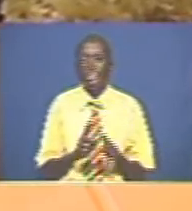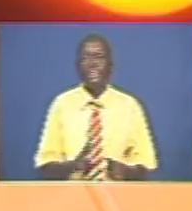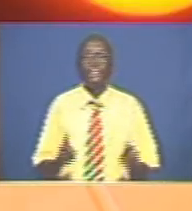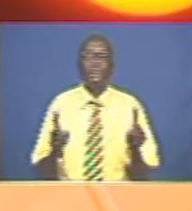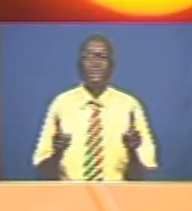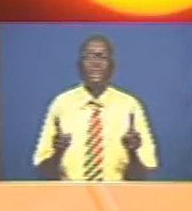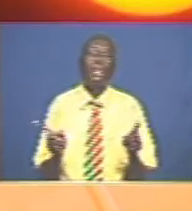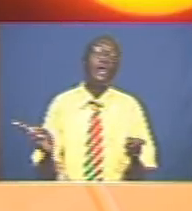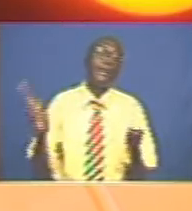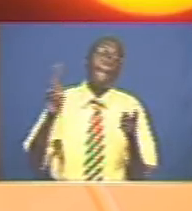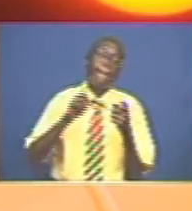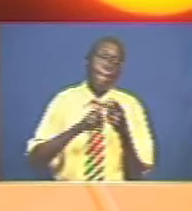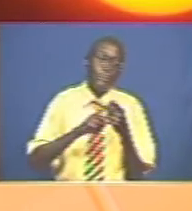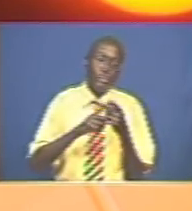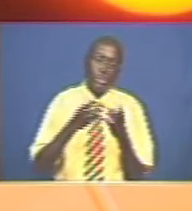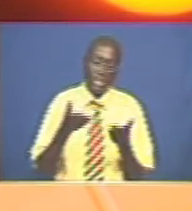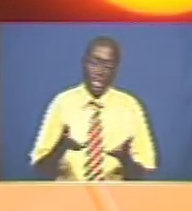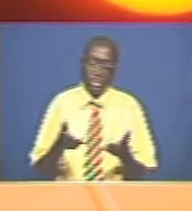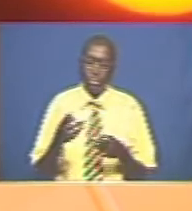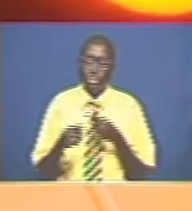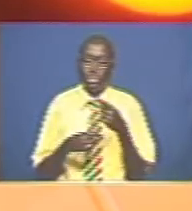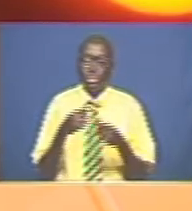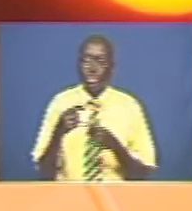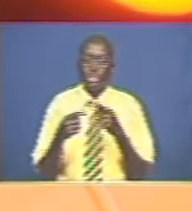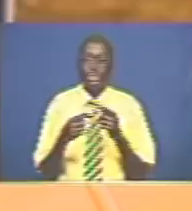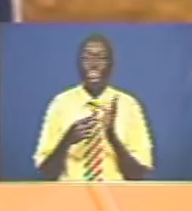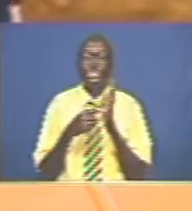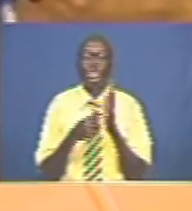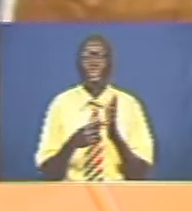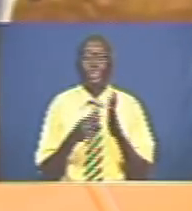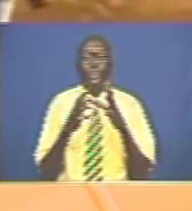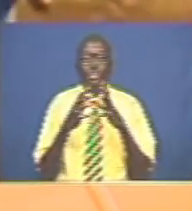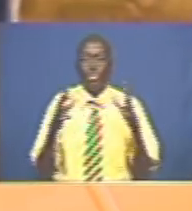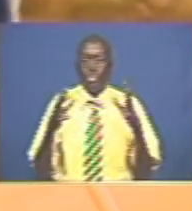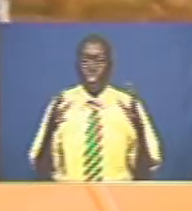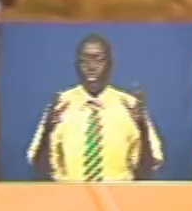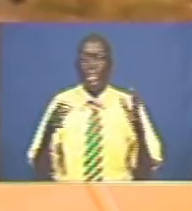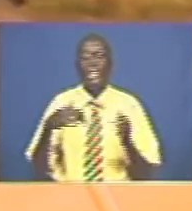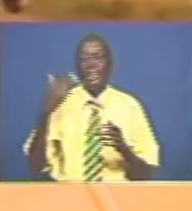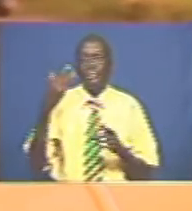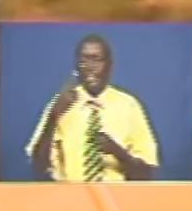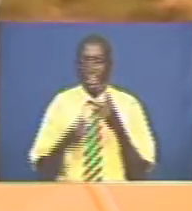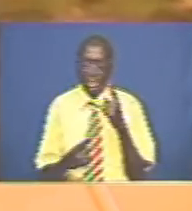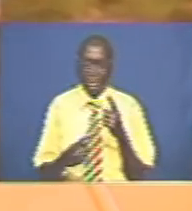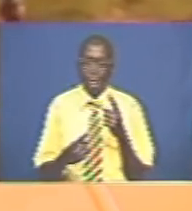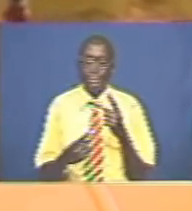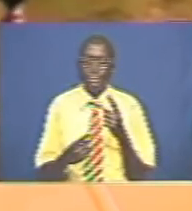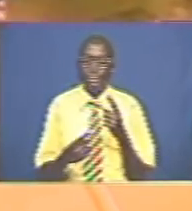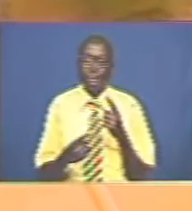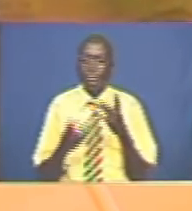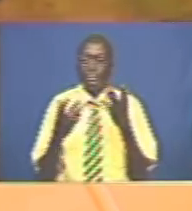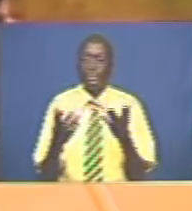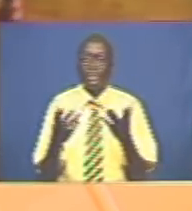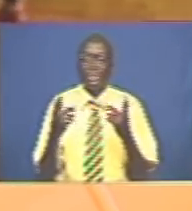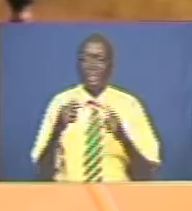2012. Na mpaka saa hii bado show iko na imekuwa kubwa zaidi, na ndio hiyo inakuja